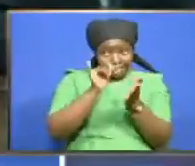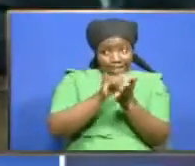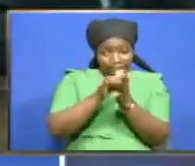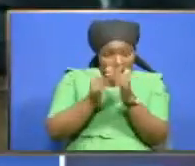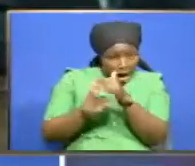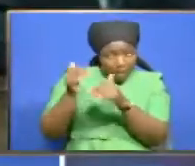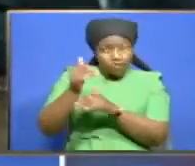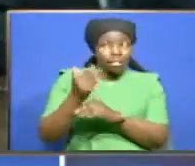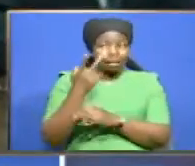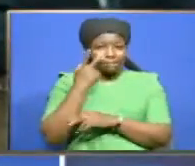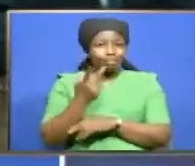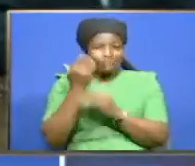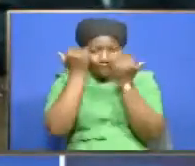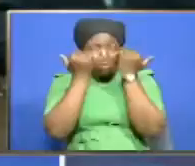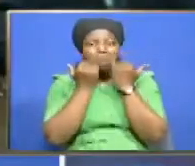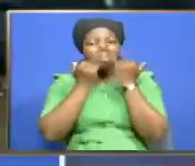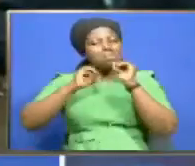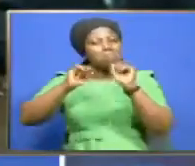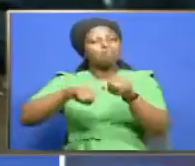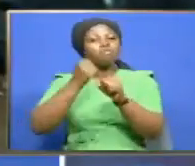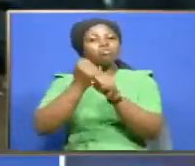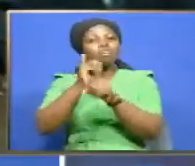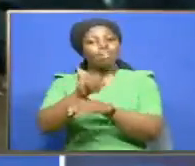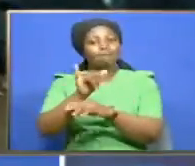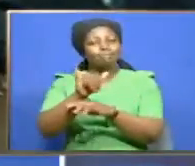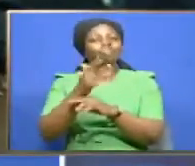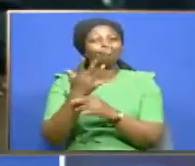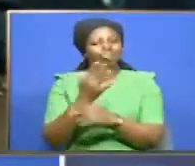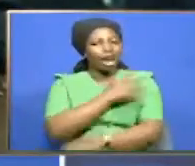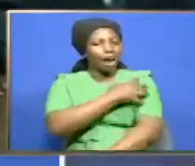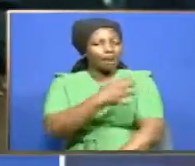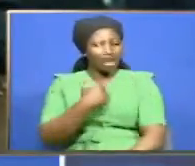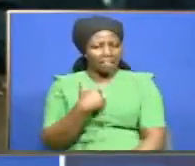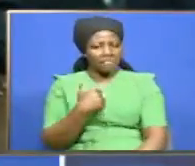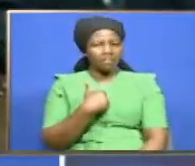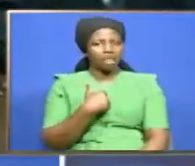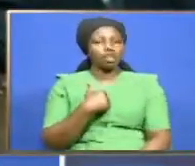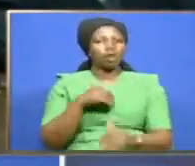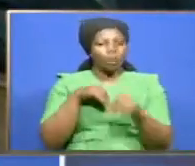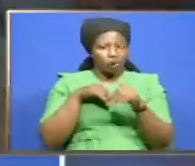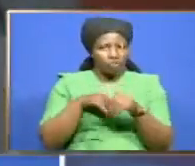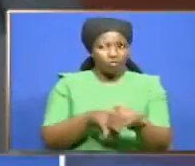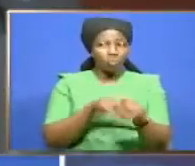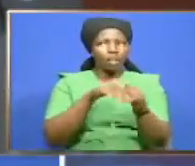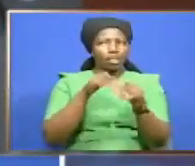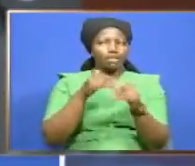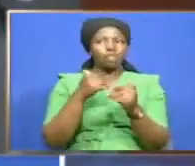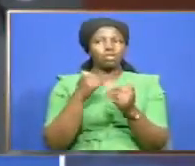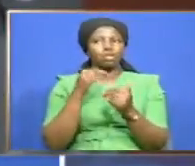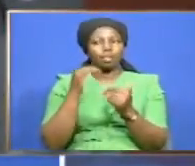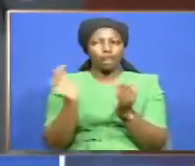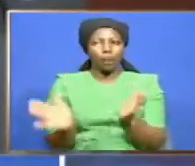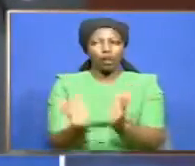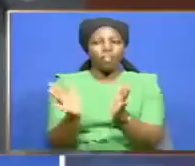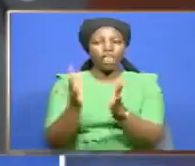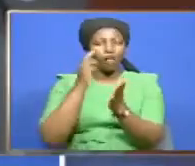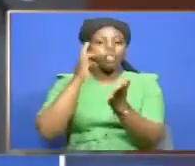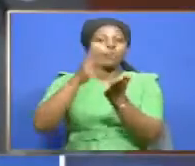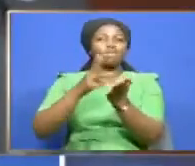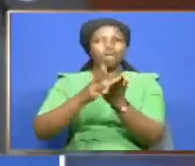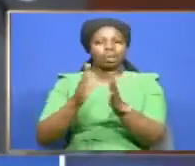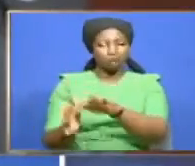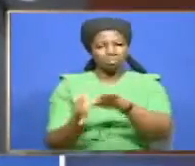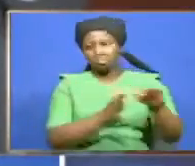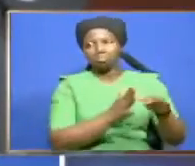mahakama wa kuandaa vikao hivyo huku ikizingatia maslahi ya mashahidi. Kwingineko, juhudi za